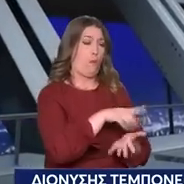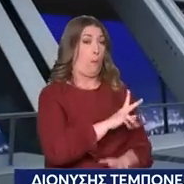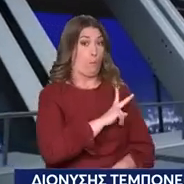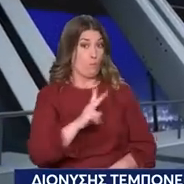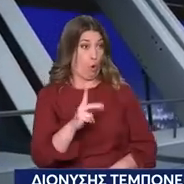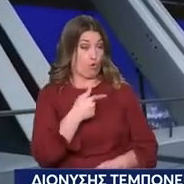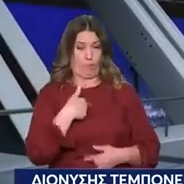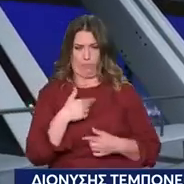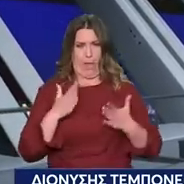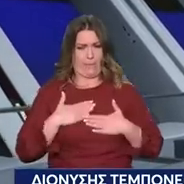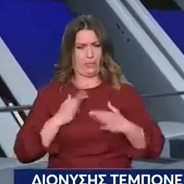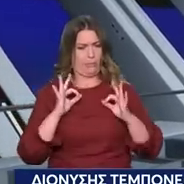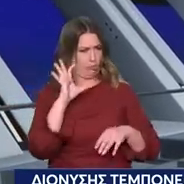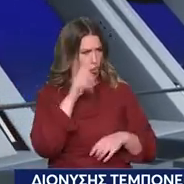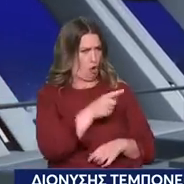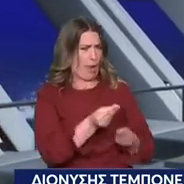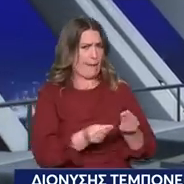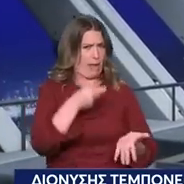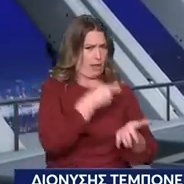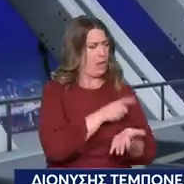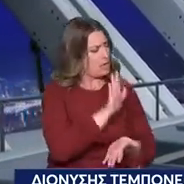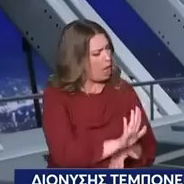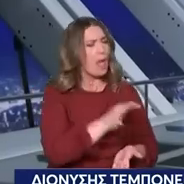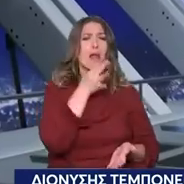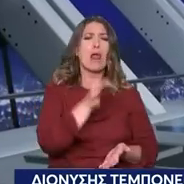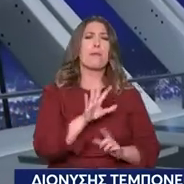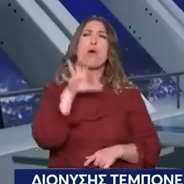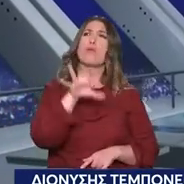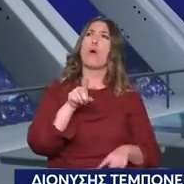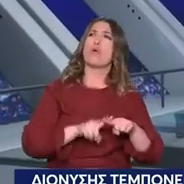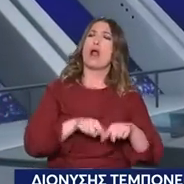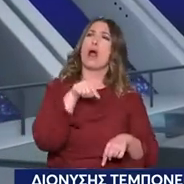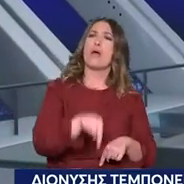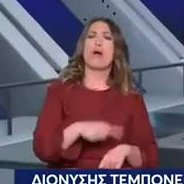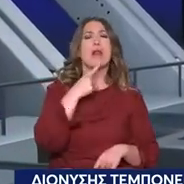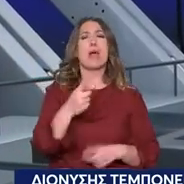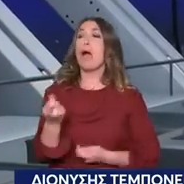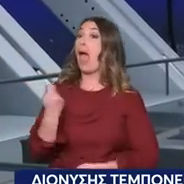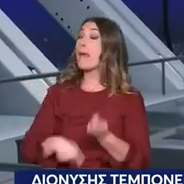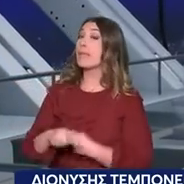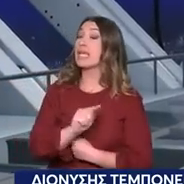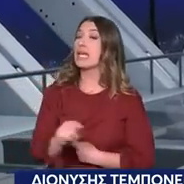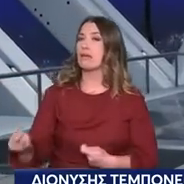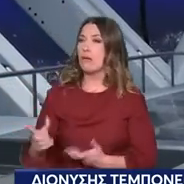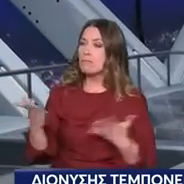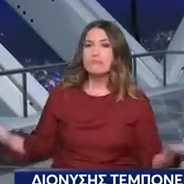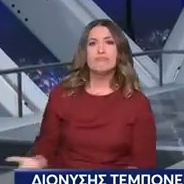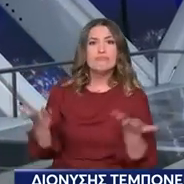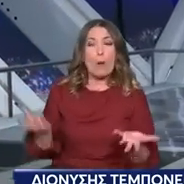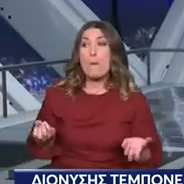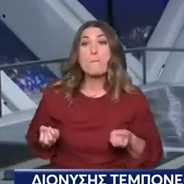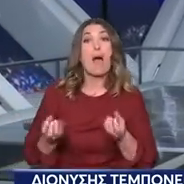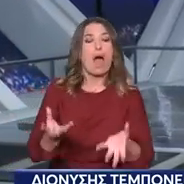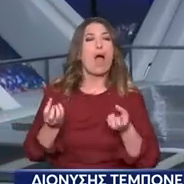φορολόγηση. Μιλάμε για μια παραγωγική ανασυγκρότηση της χώρας. Μιλάμε για την εμπλοκή της μικρομεσαίας επιχειρηματικότητας στον παραγωγικό στίβο. Κάτι το